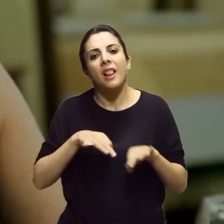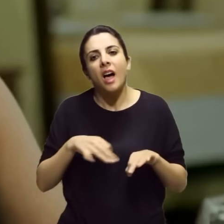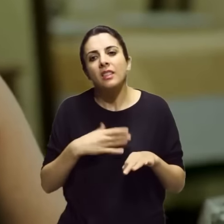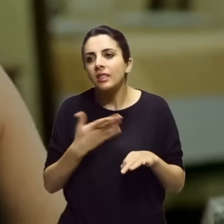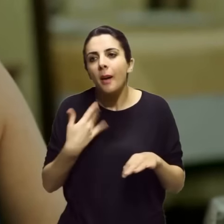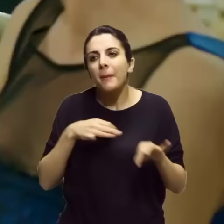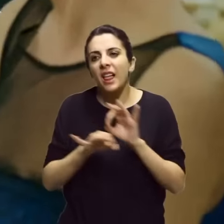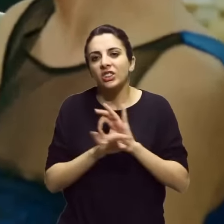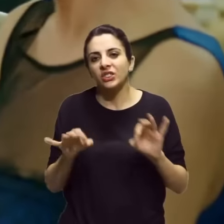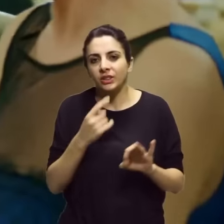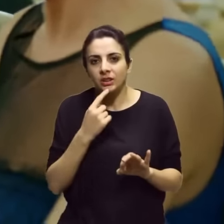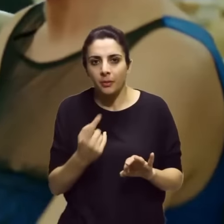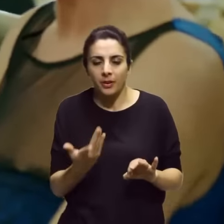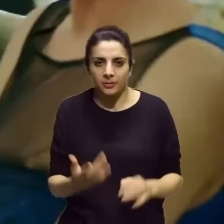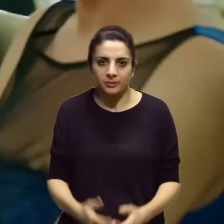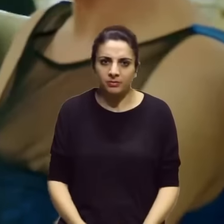plansızlık.